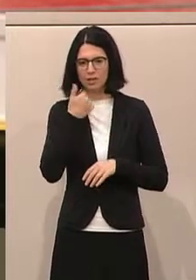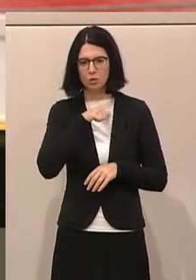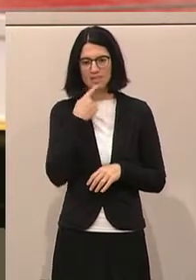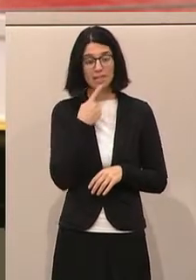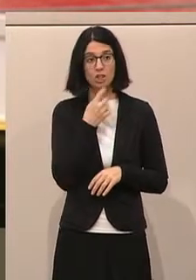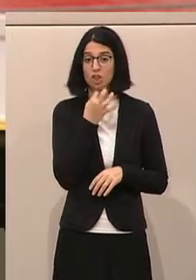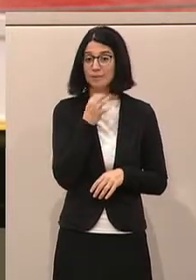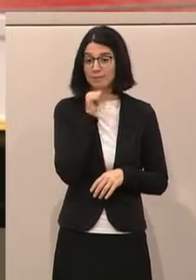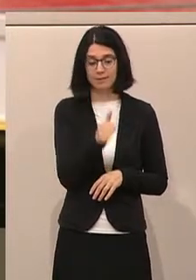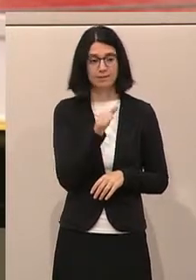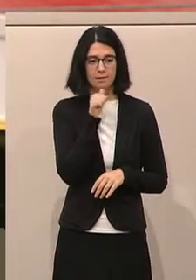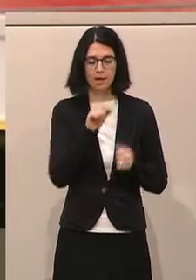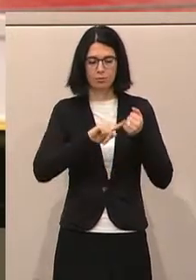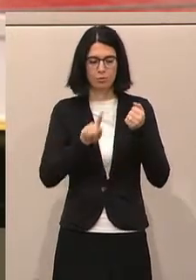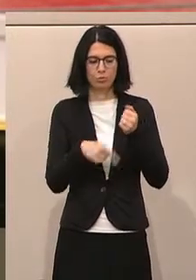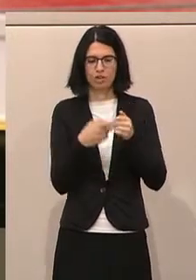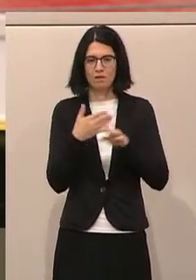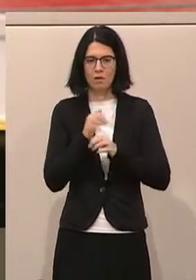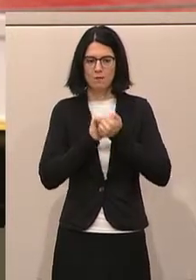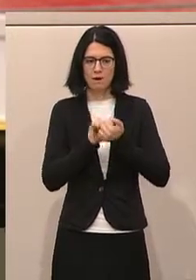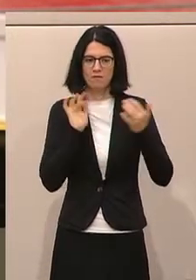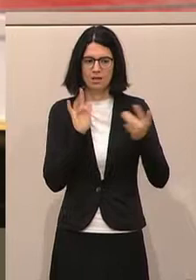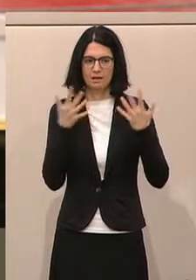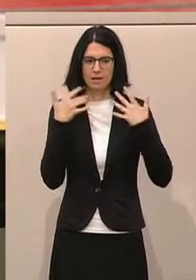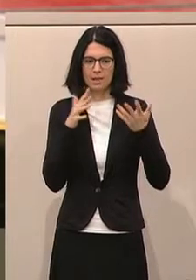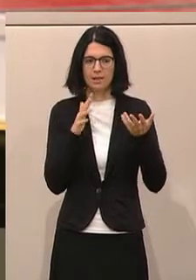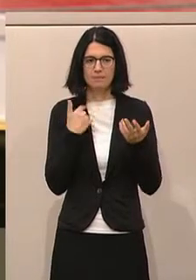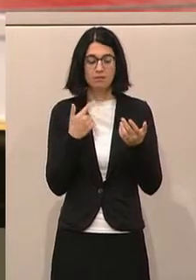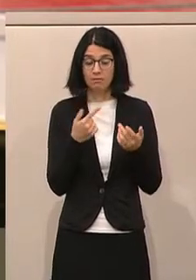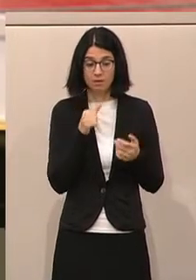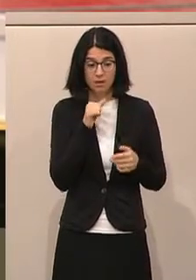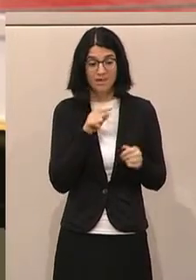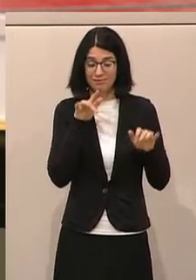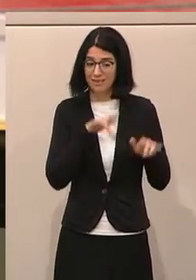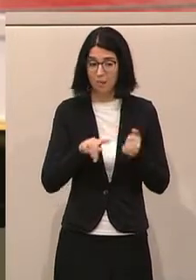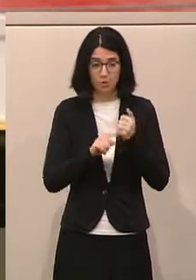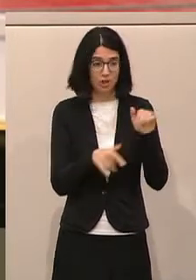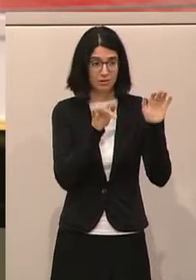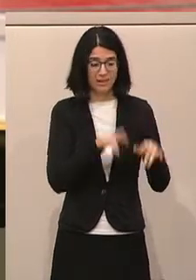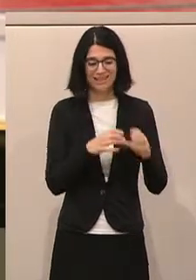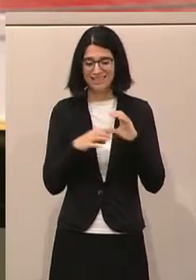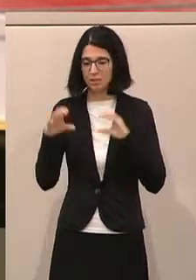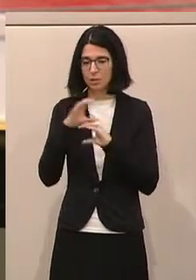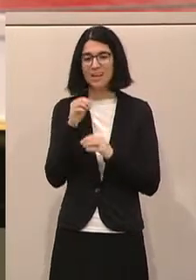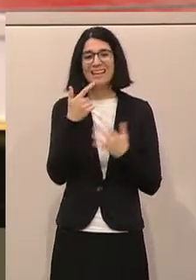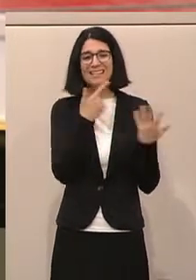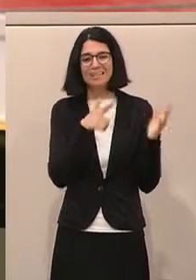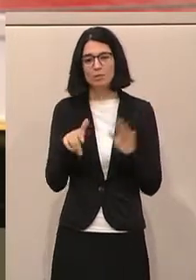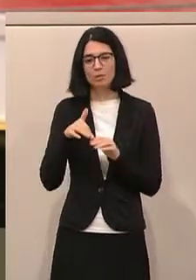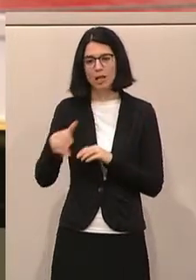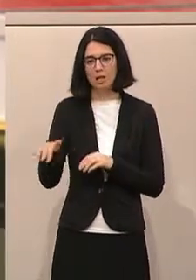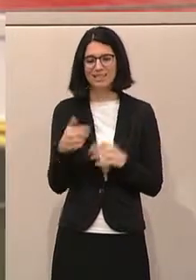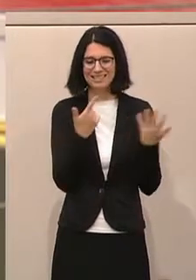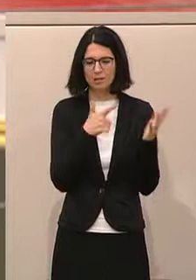stimmt nicht, dass wir kein Budget für den Kampf gegen den Klimawandel haben. Es stehen in meinem Ressort über 700 Millionen oder